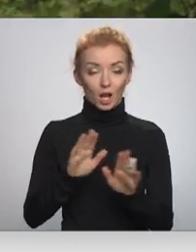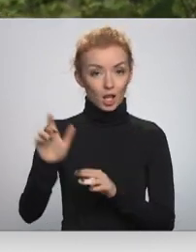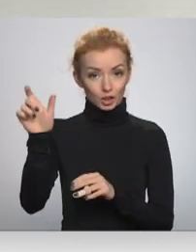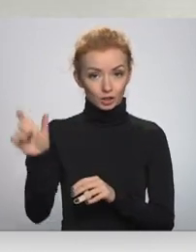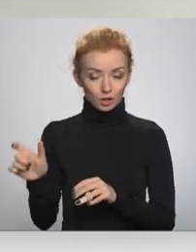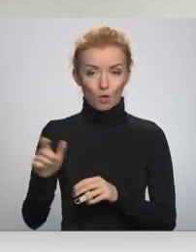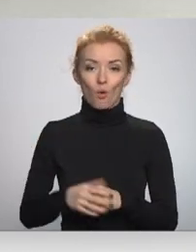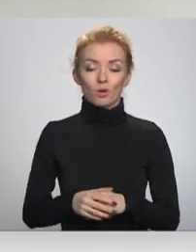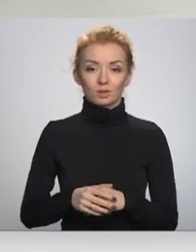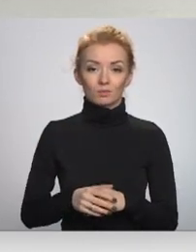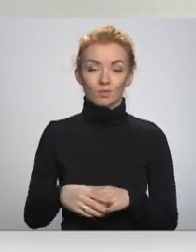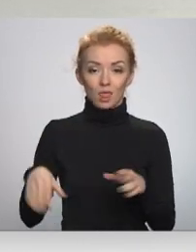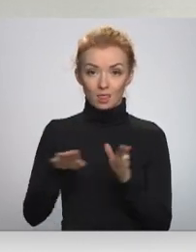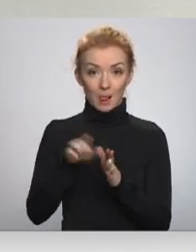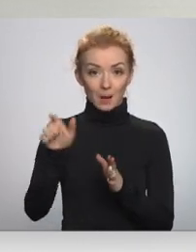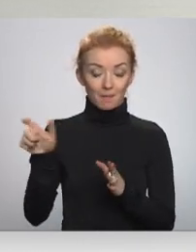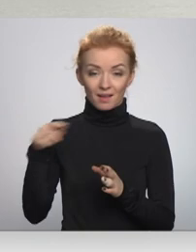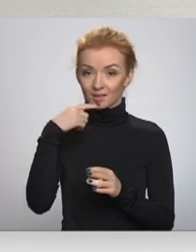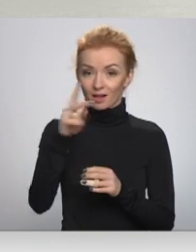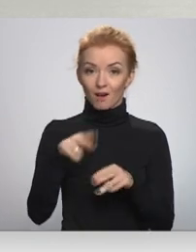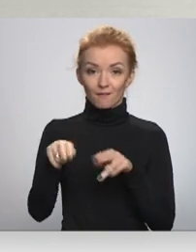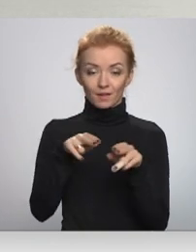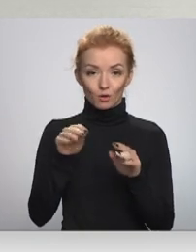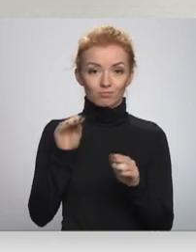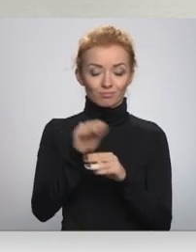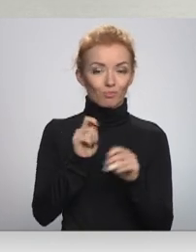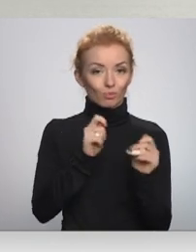Kaspars Bārbals. Grupas dalībnieki atzīst, ka video papildina